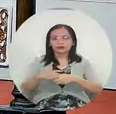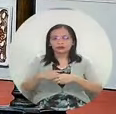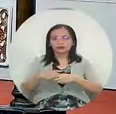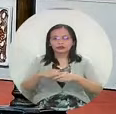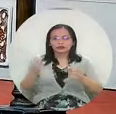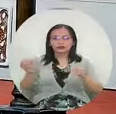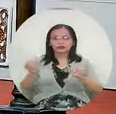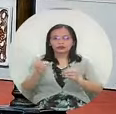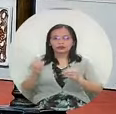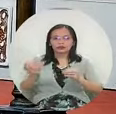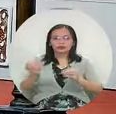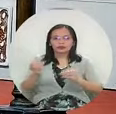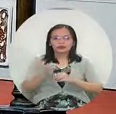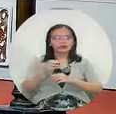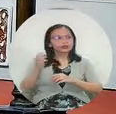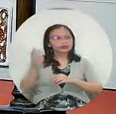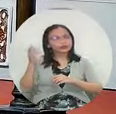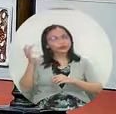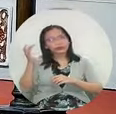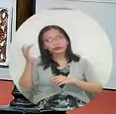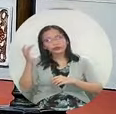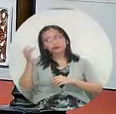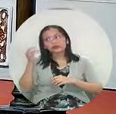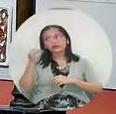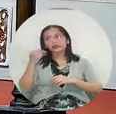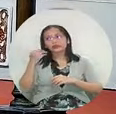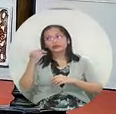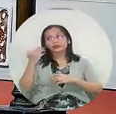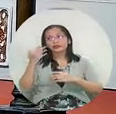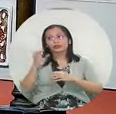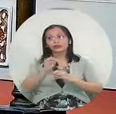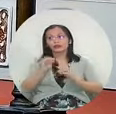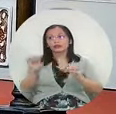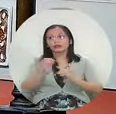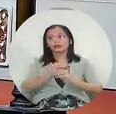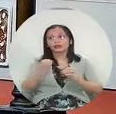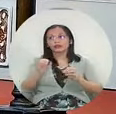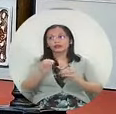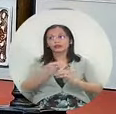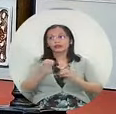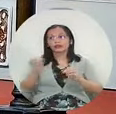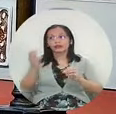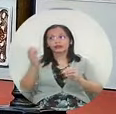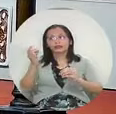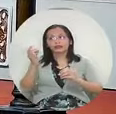Walay video key, walay palahubog.